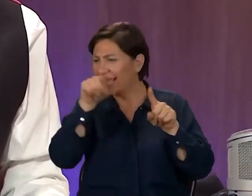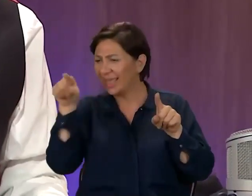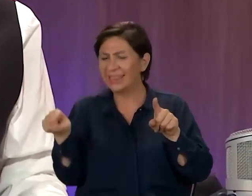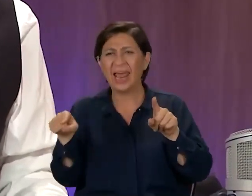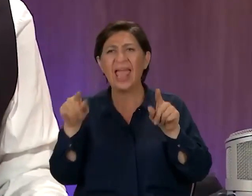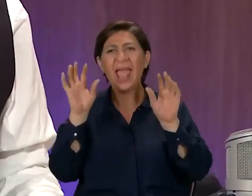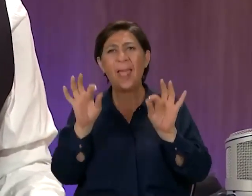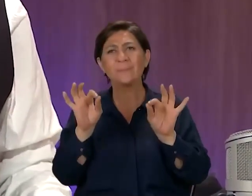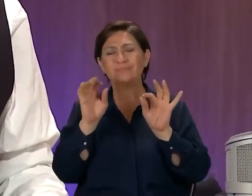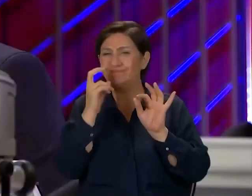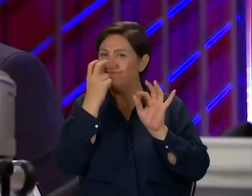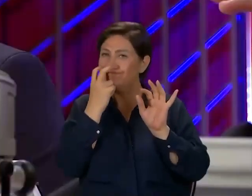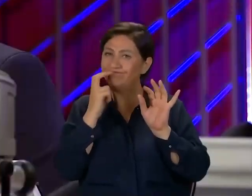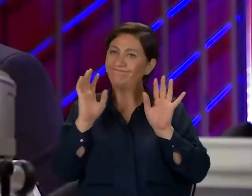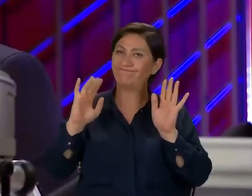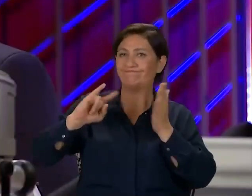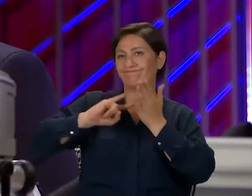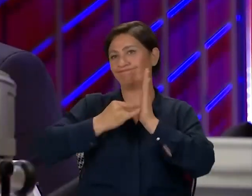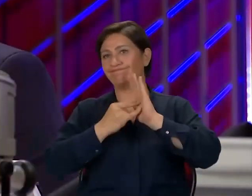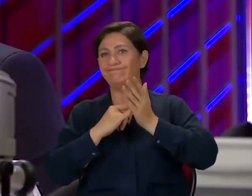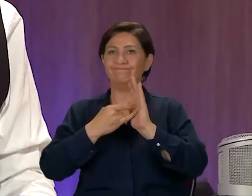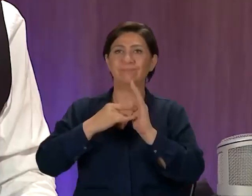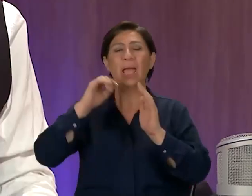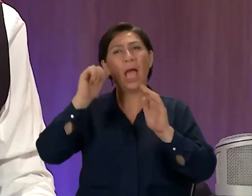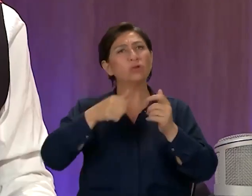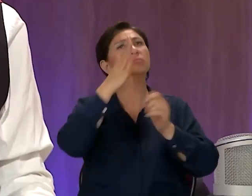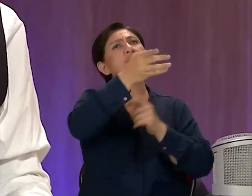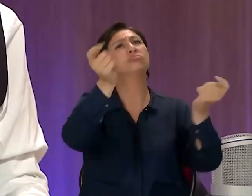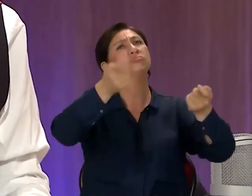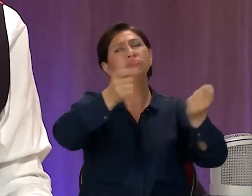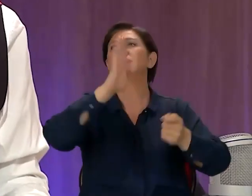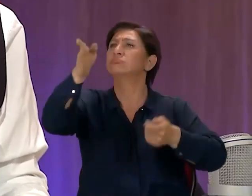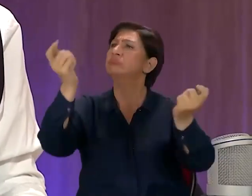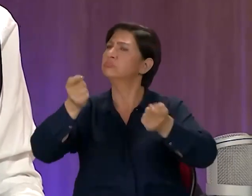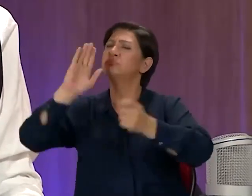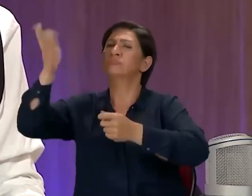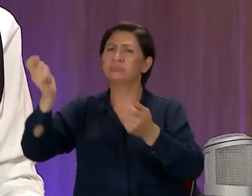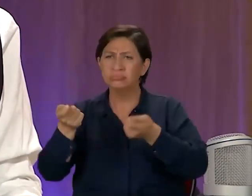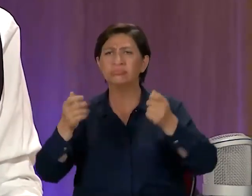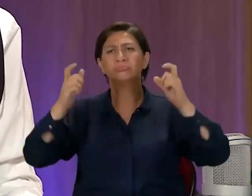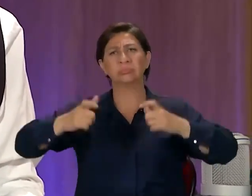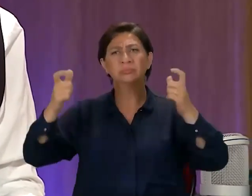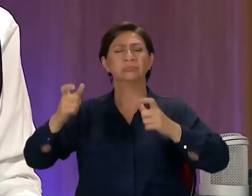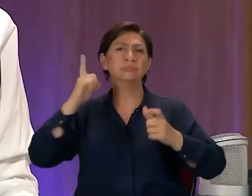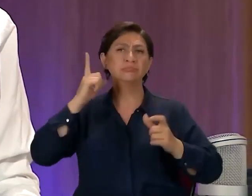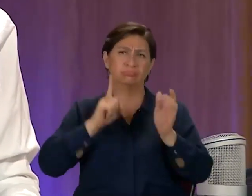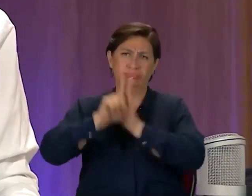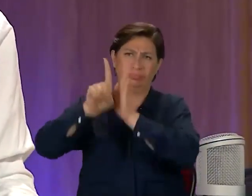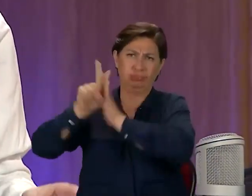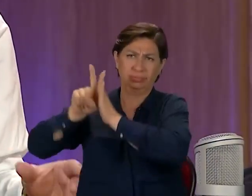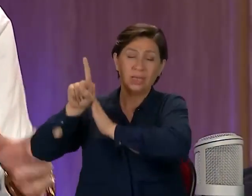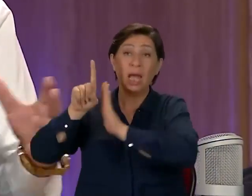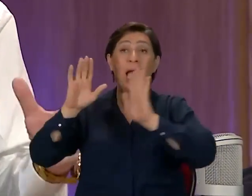hep mütereddittin. Yani her gün bir doğru, yerde çalışıyorsun, çok doğru, sahne aldığın yerleri ihya ediyorsun ama